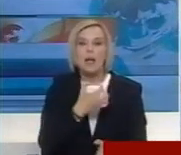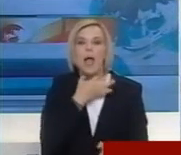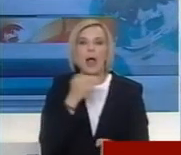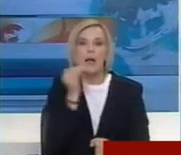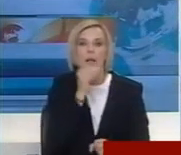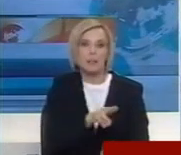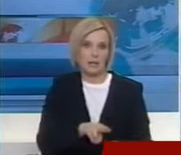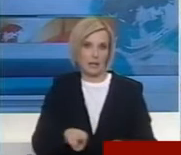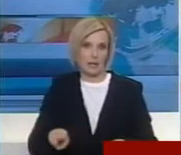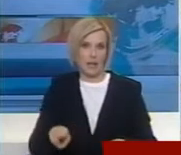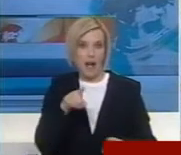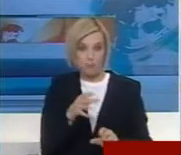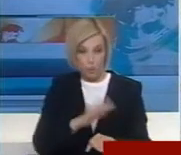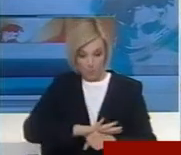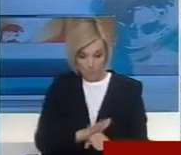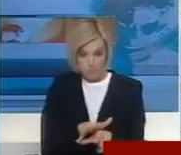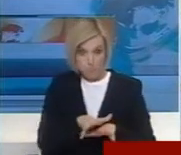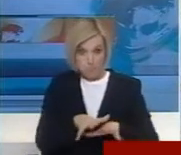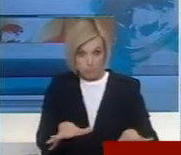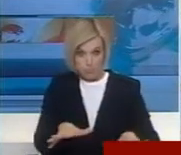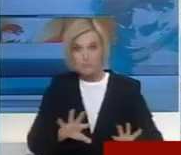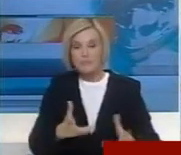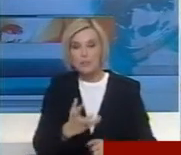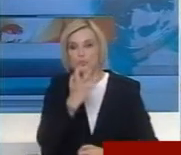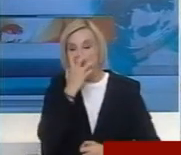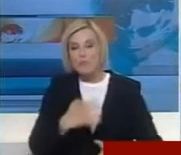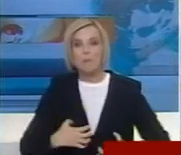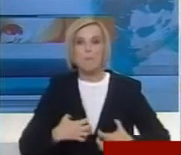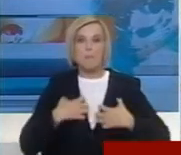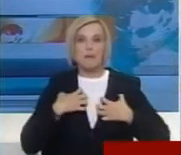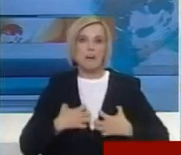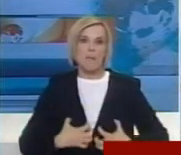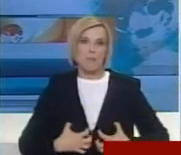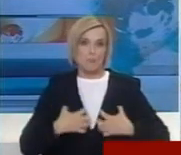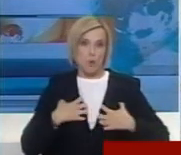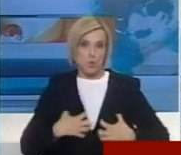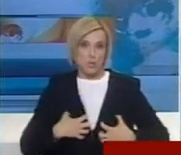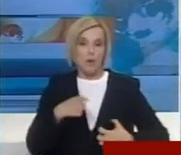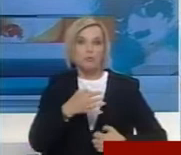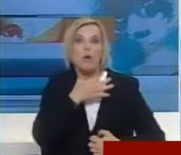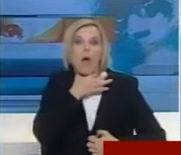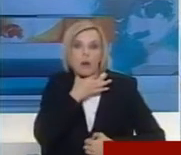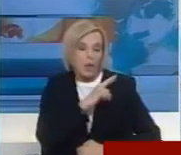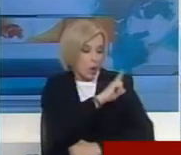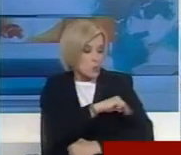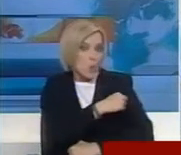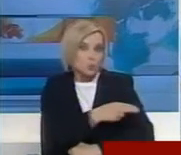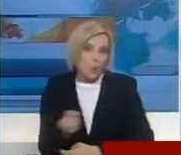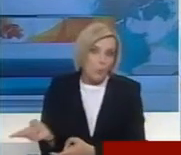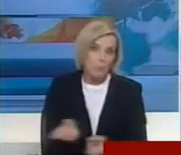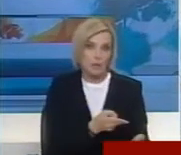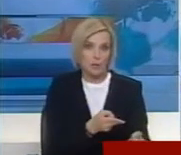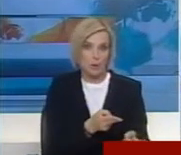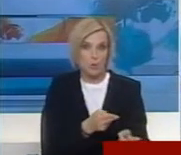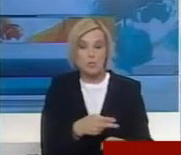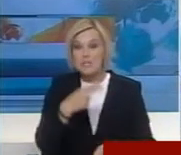σοβαρή πνευμονία, η οποία απαιτεί νοσηλεία. Είναι σημαντικό να καταλάβουμε πως αυτοί που μπαίνουν στο νοσοκομείο